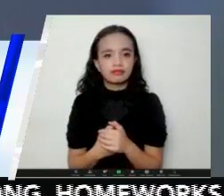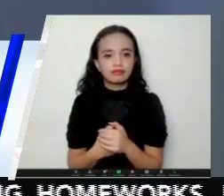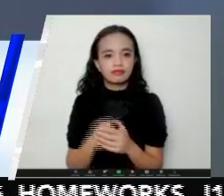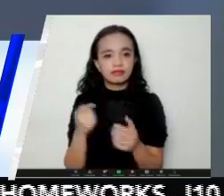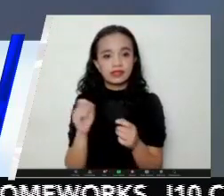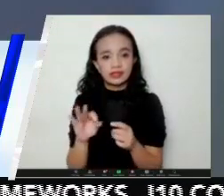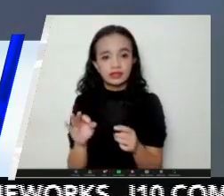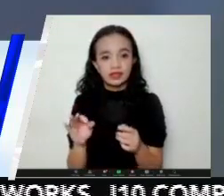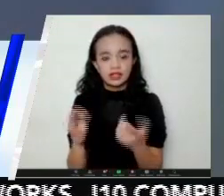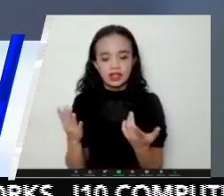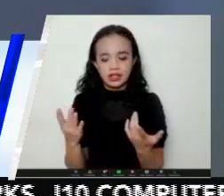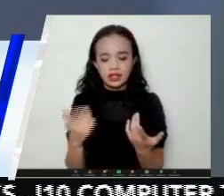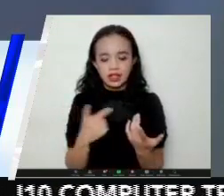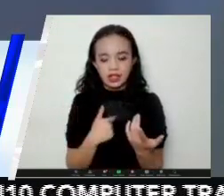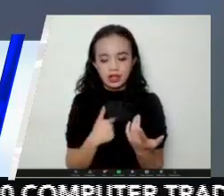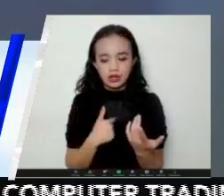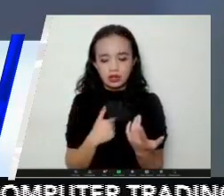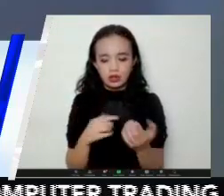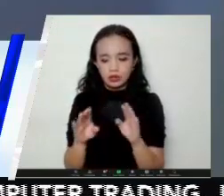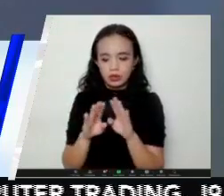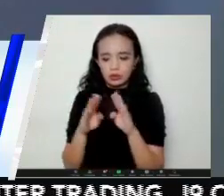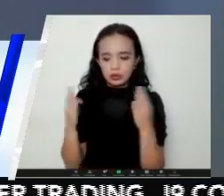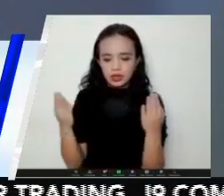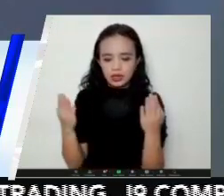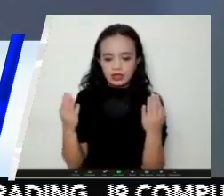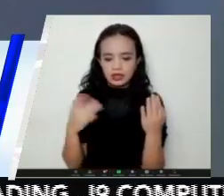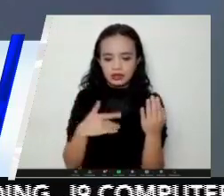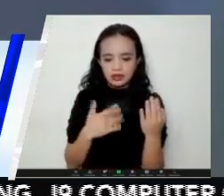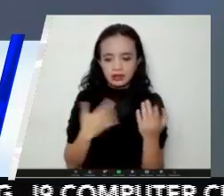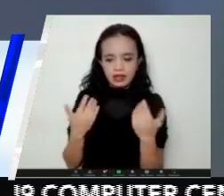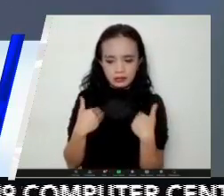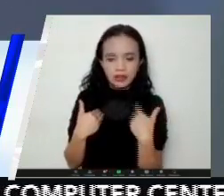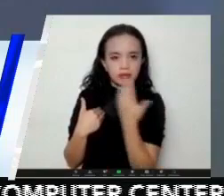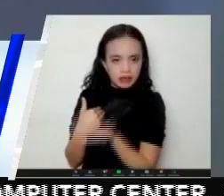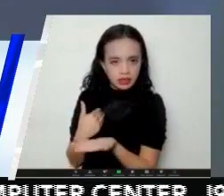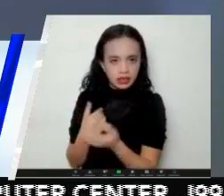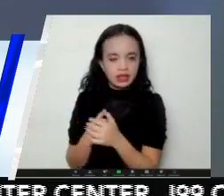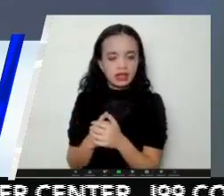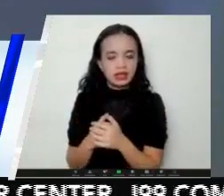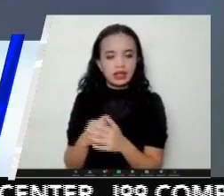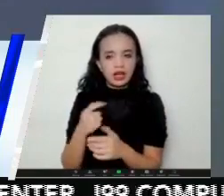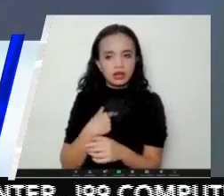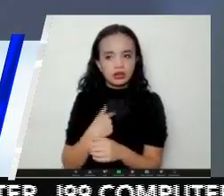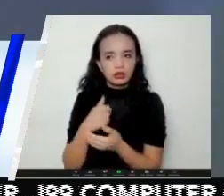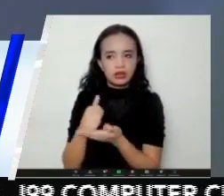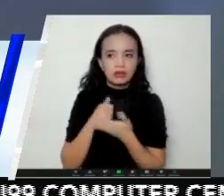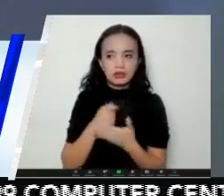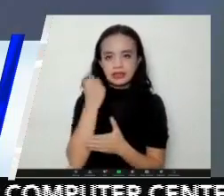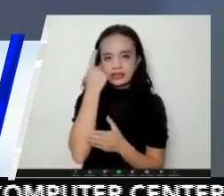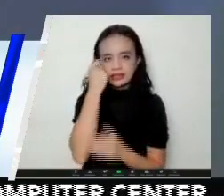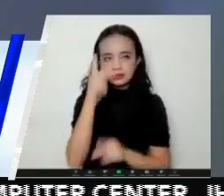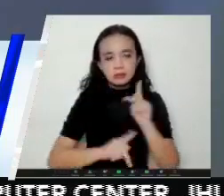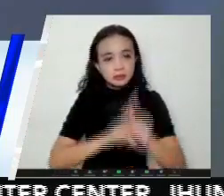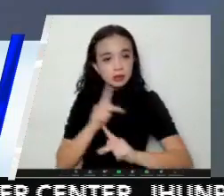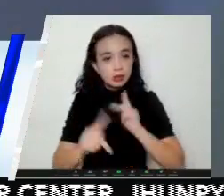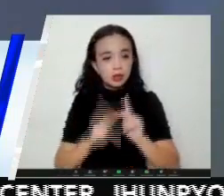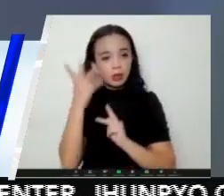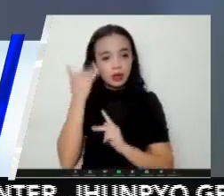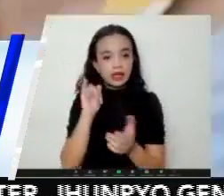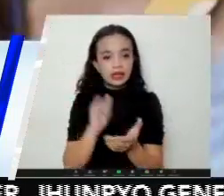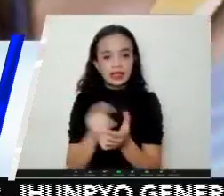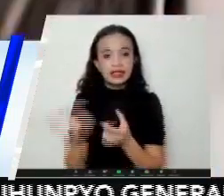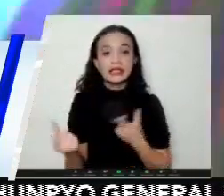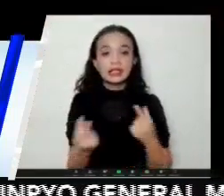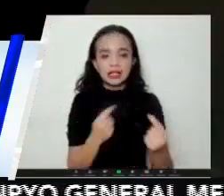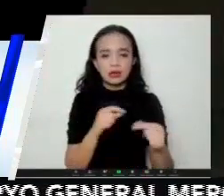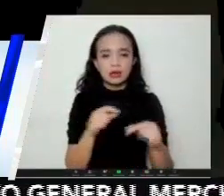to feelings that I didn't know that was there. And it made me understand people kung bakit nila nagagawa yung mga actions na